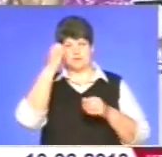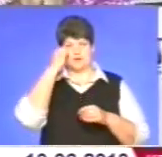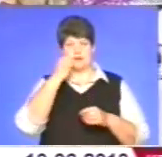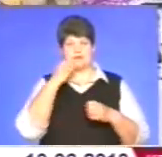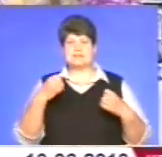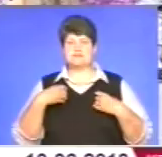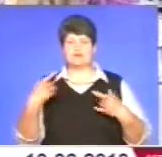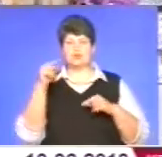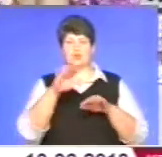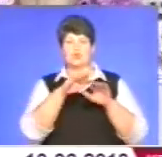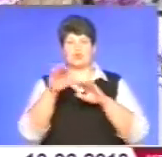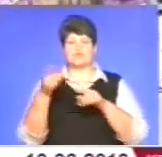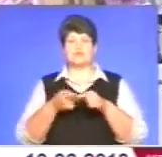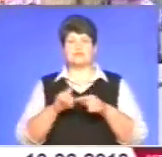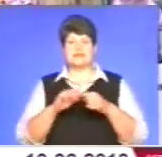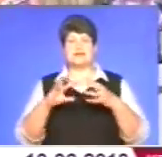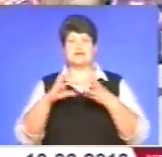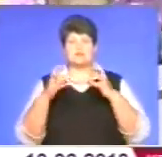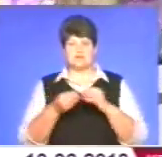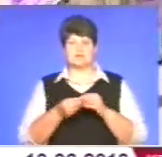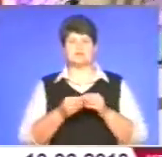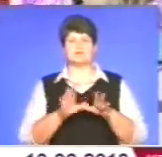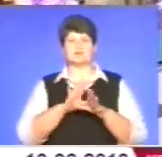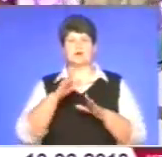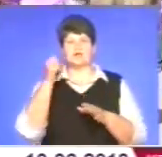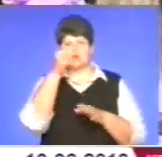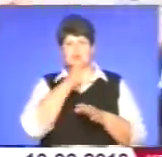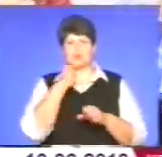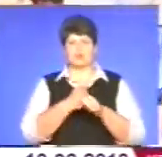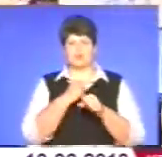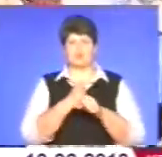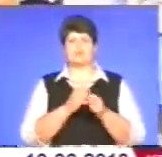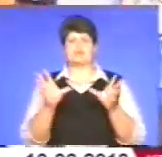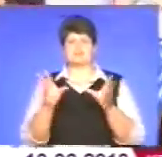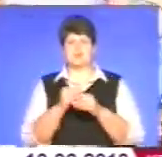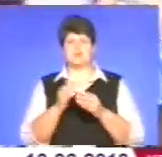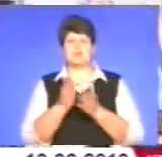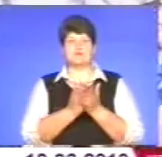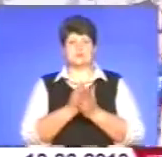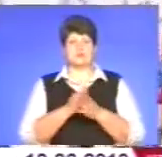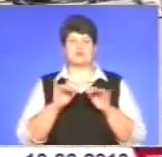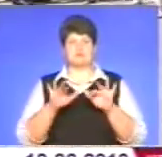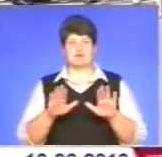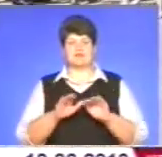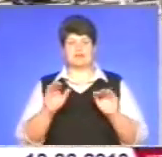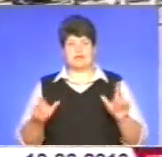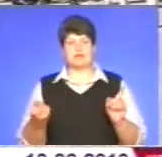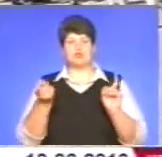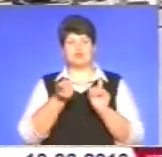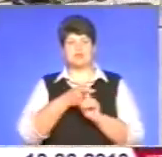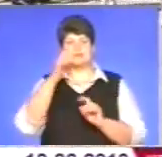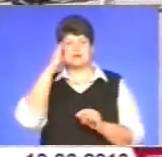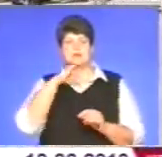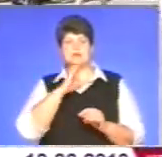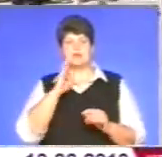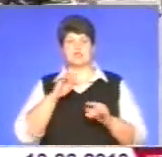Свято такого рівня – це результат цілорічної роботи педагогів спільно із службами у справах дітей. Долучаються і батьки, які